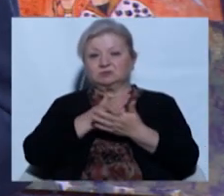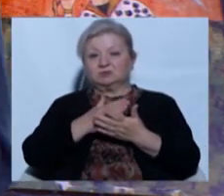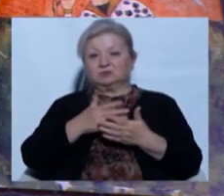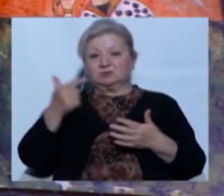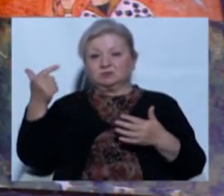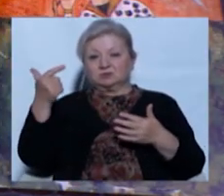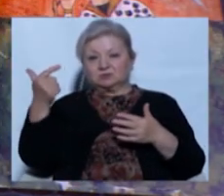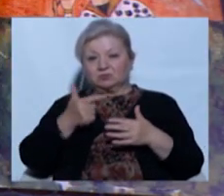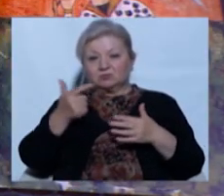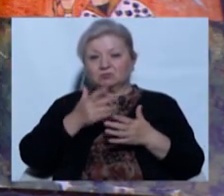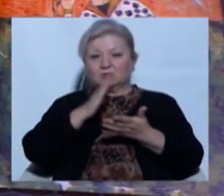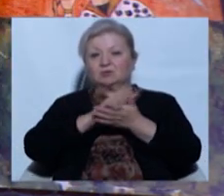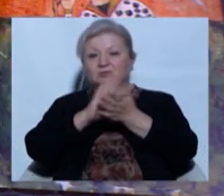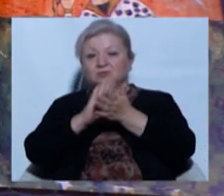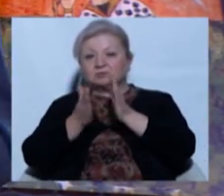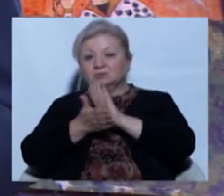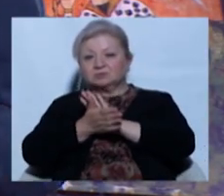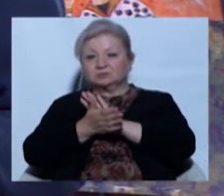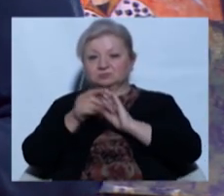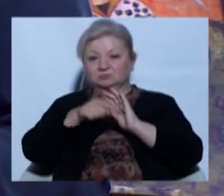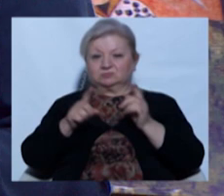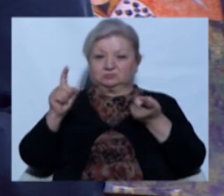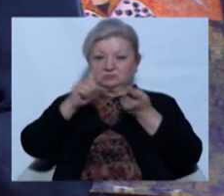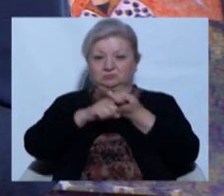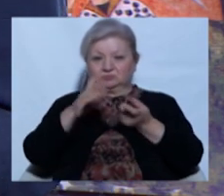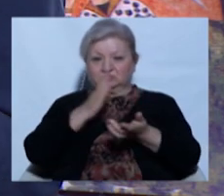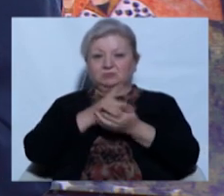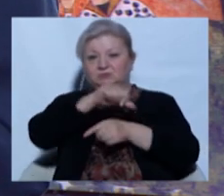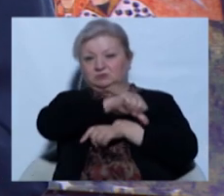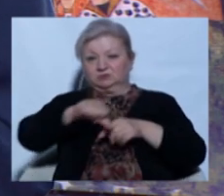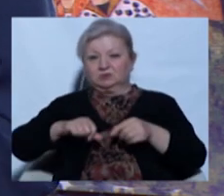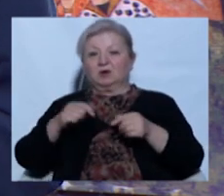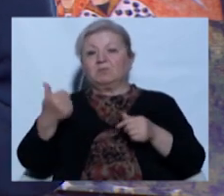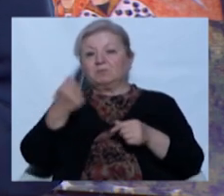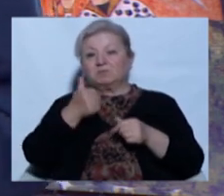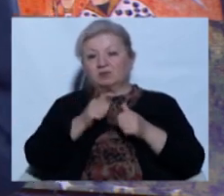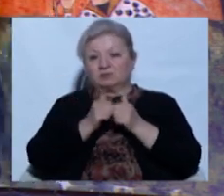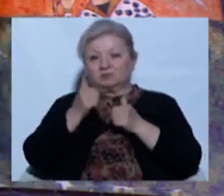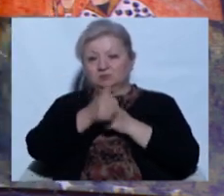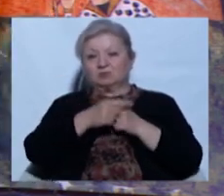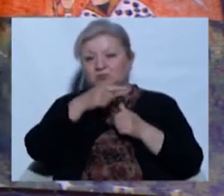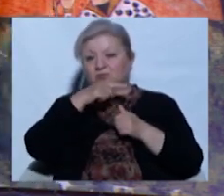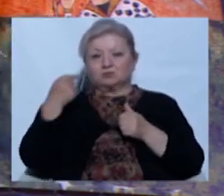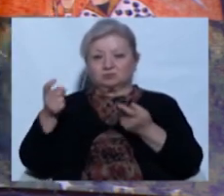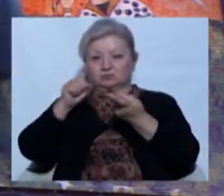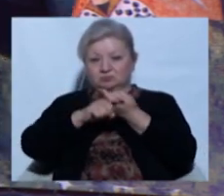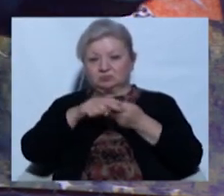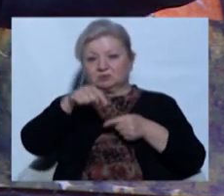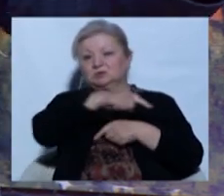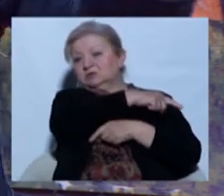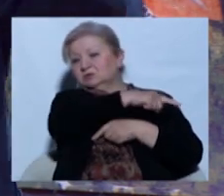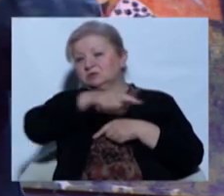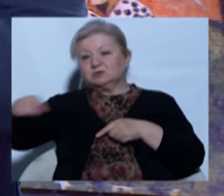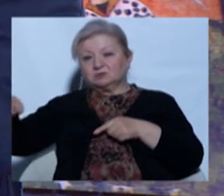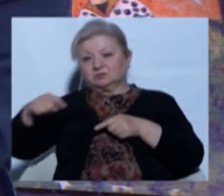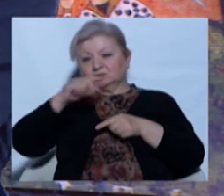პირობები და გარემოები განსაზღვრავენ აი საზღვრებს და მათ პირველ რიგში რუსეთთან მიმართებაში აი ეს საზღვარი მთელი